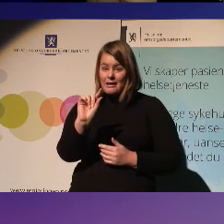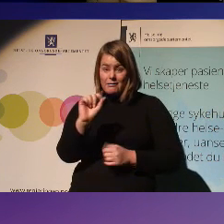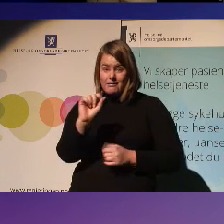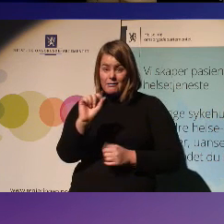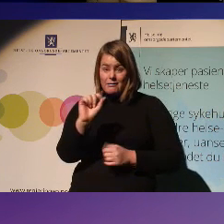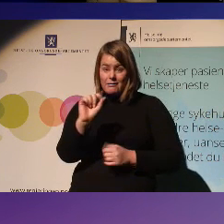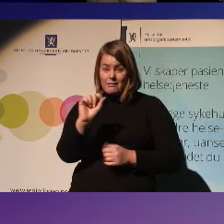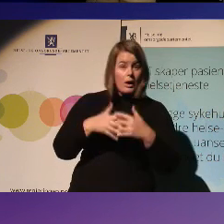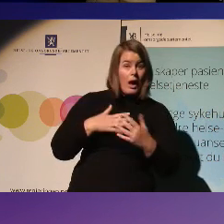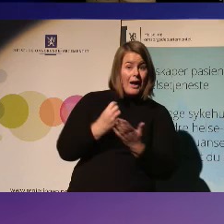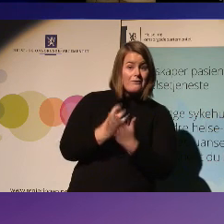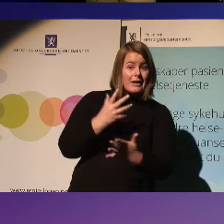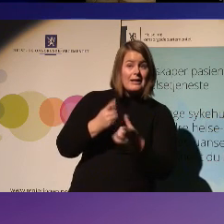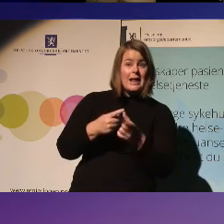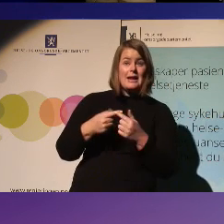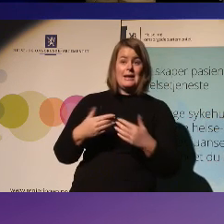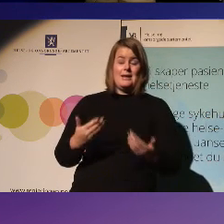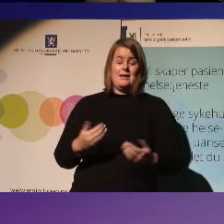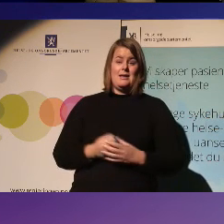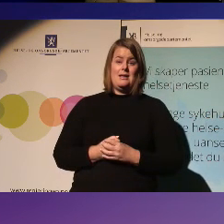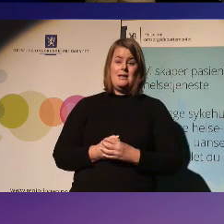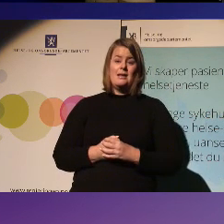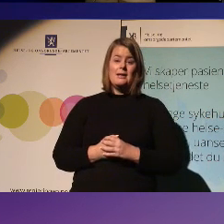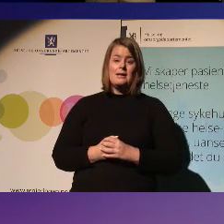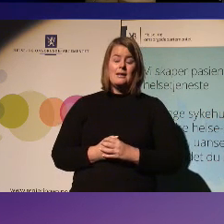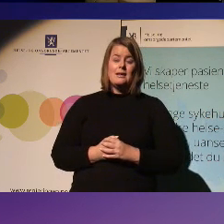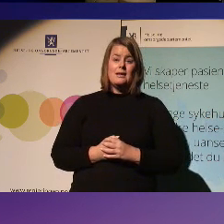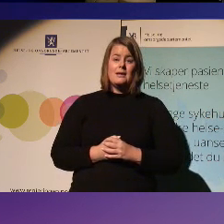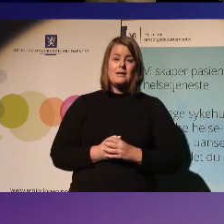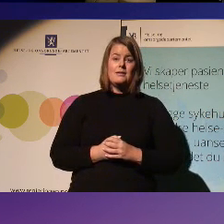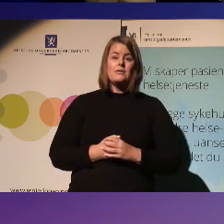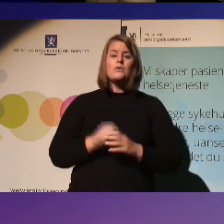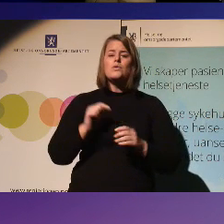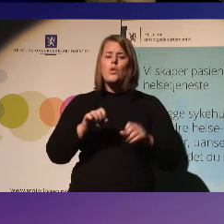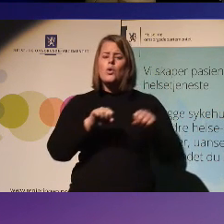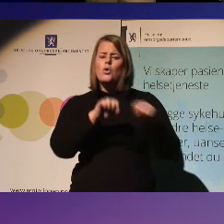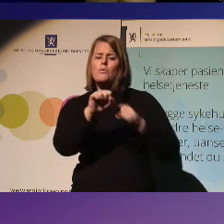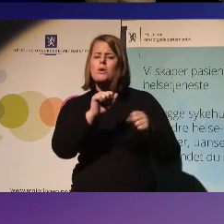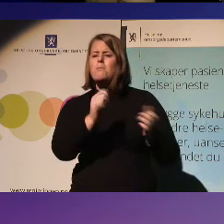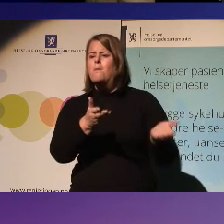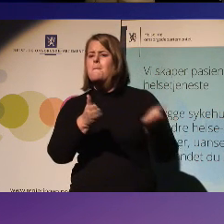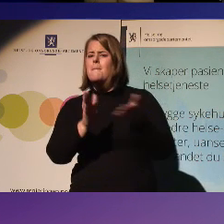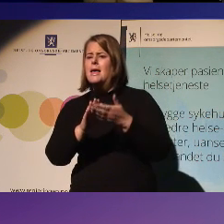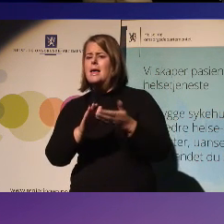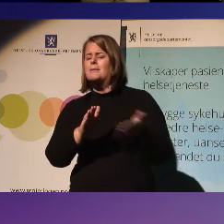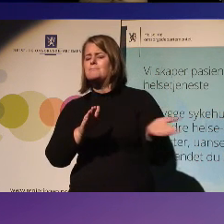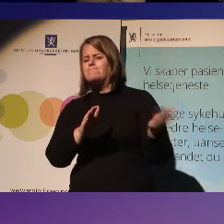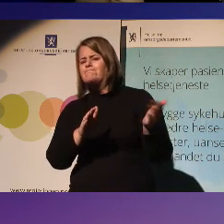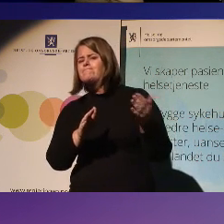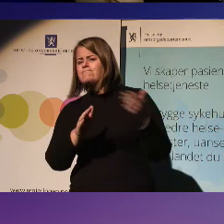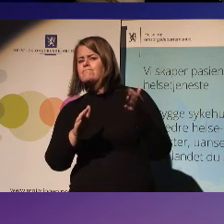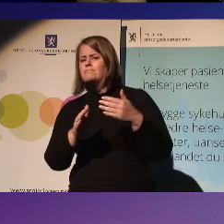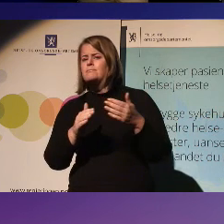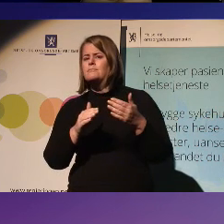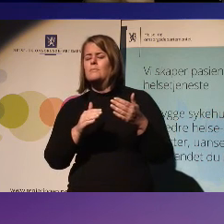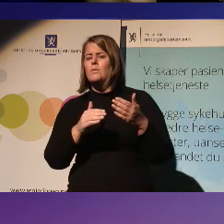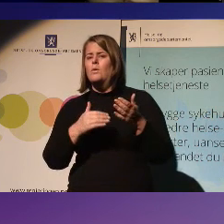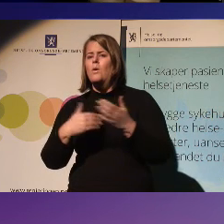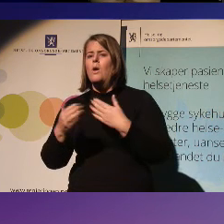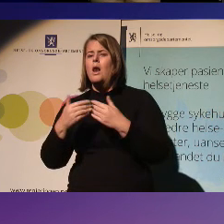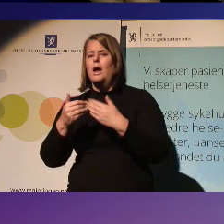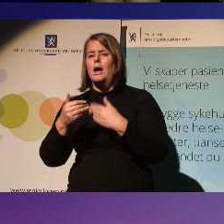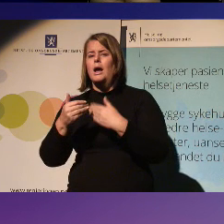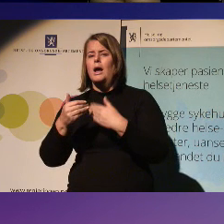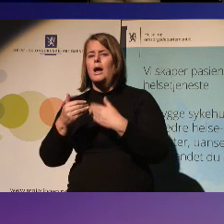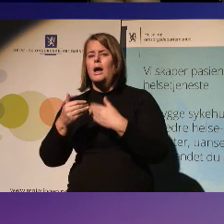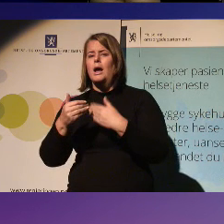ikke. Vi må få kommunene mye tyngre inn I å danne et